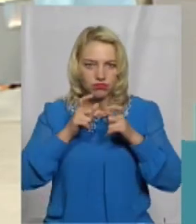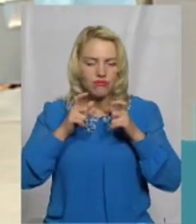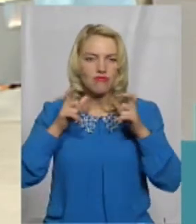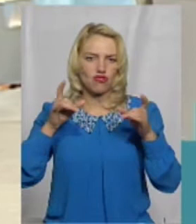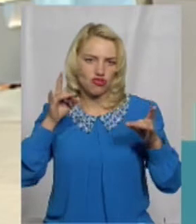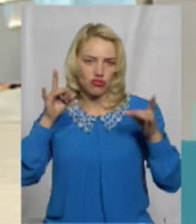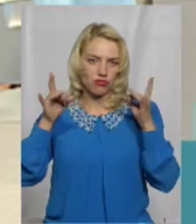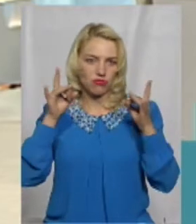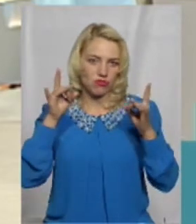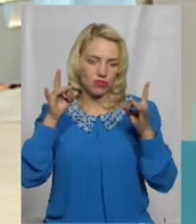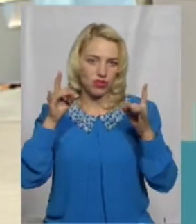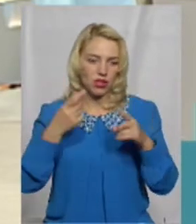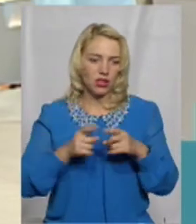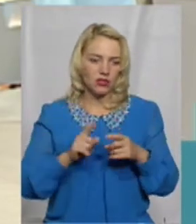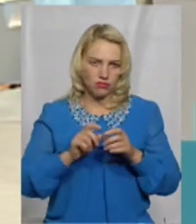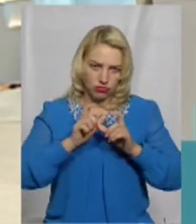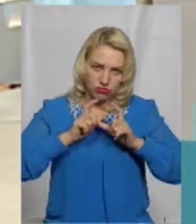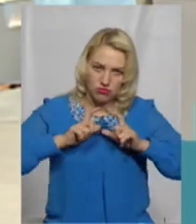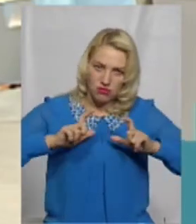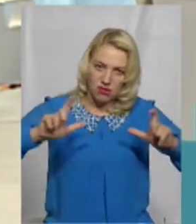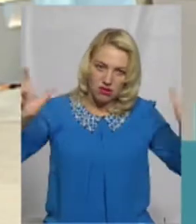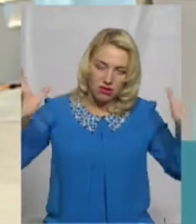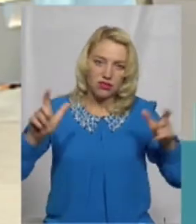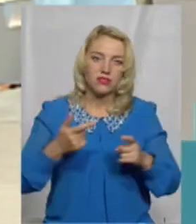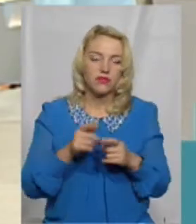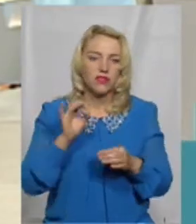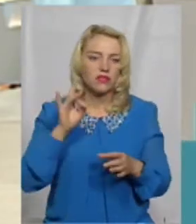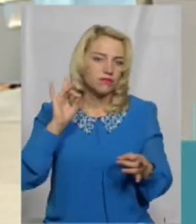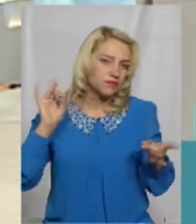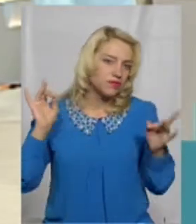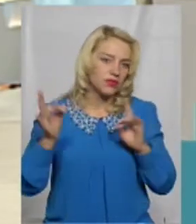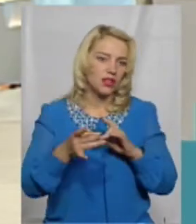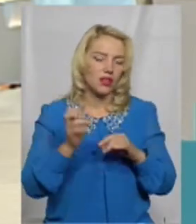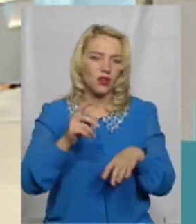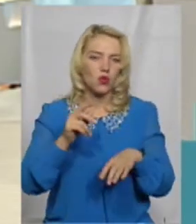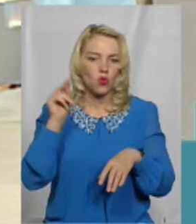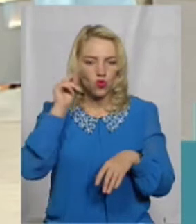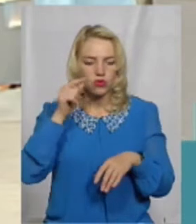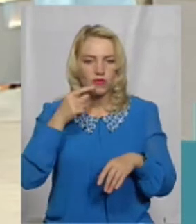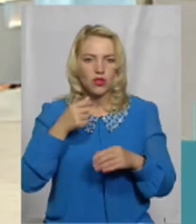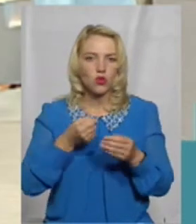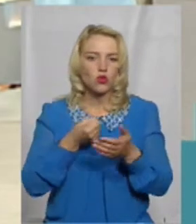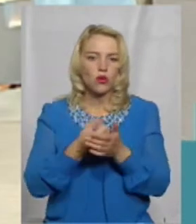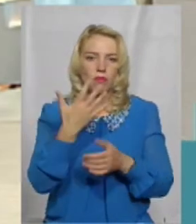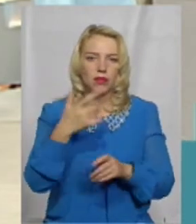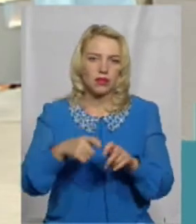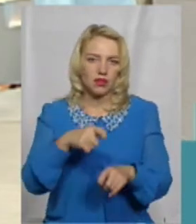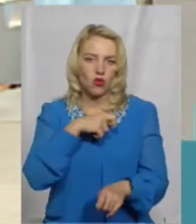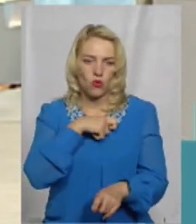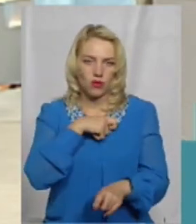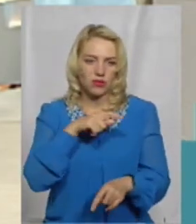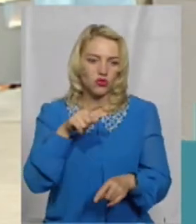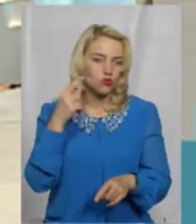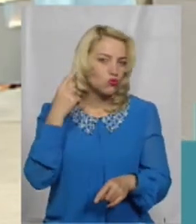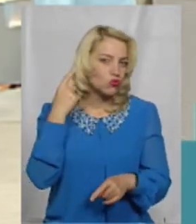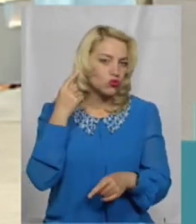голос, рик, це він роздається дуже далеко, як встановили навіть учені, може достигати до 5 кілометрів